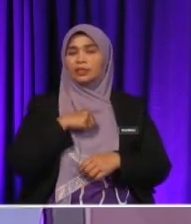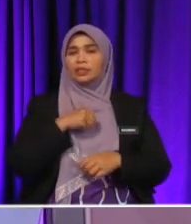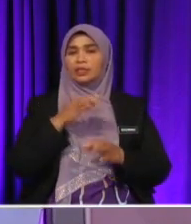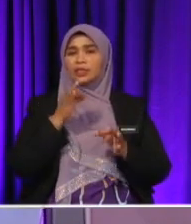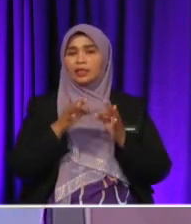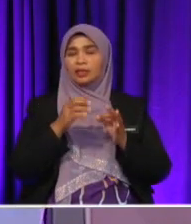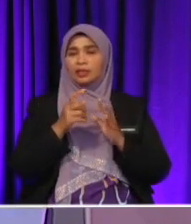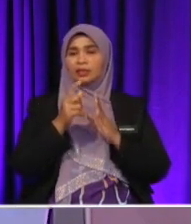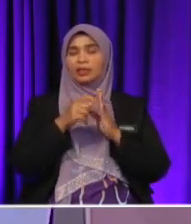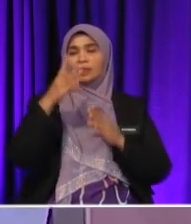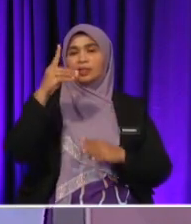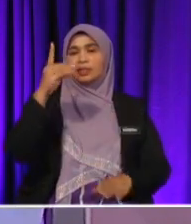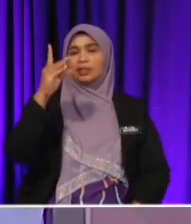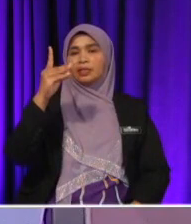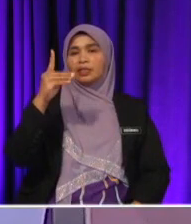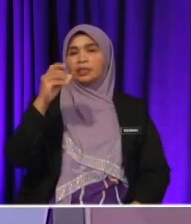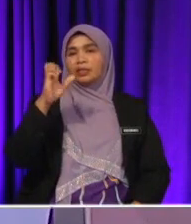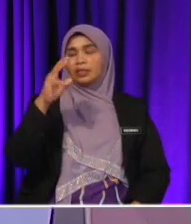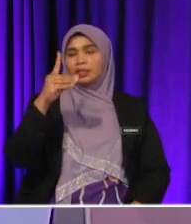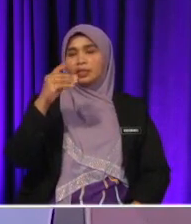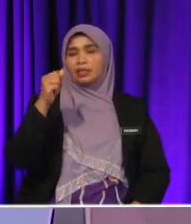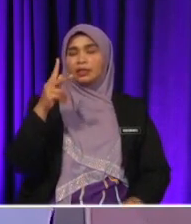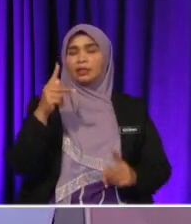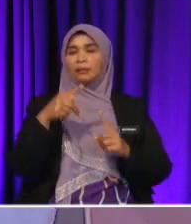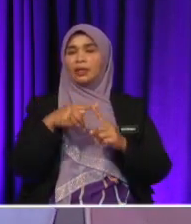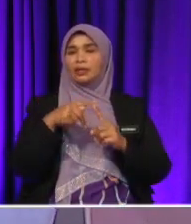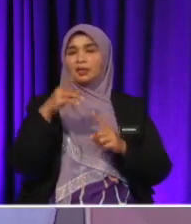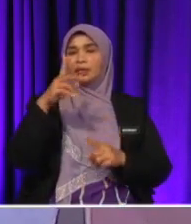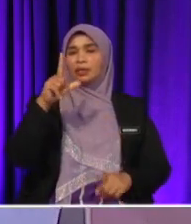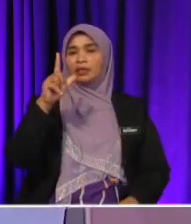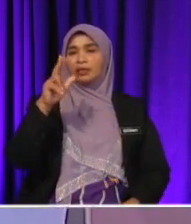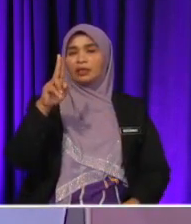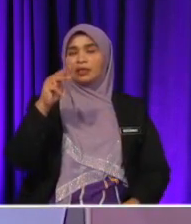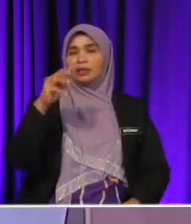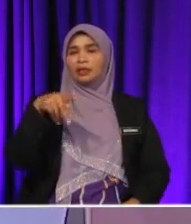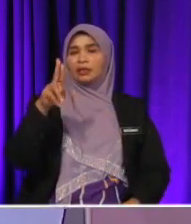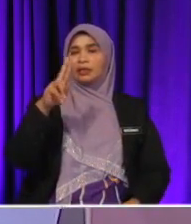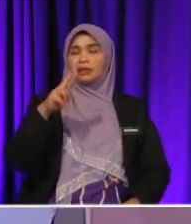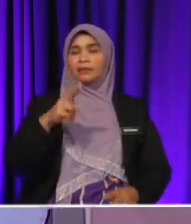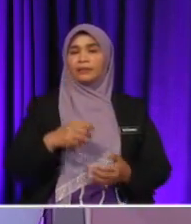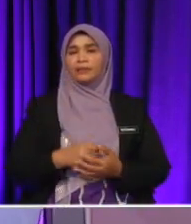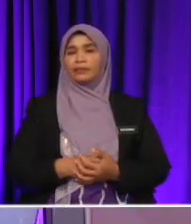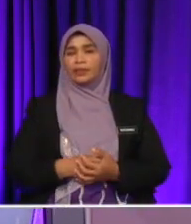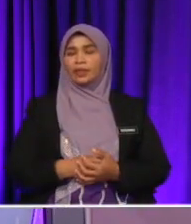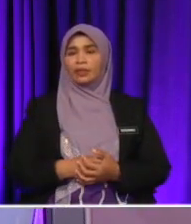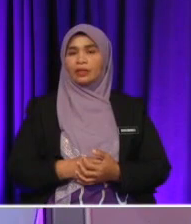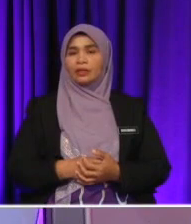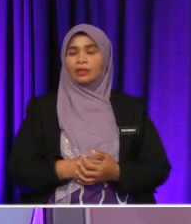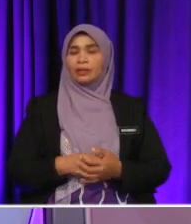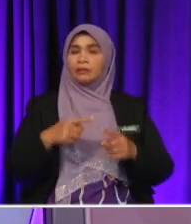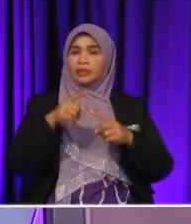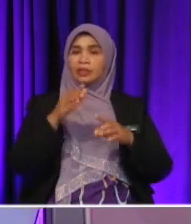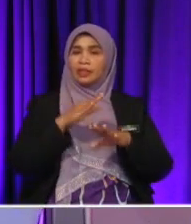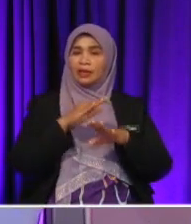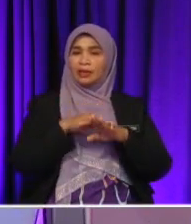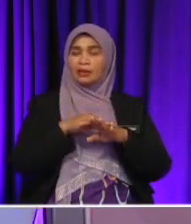banyak lumpuh jadi kawasan pokok bakau itu lebih banyak akar numatofo Oh bilik ke atas sih kek